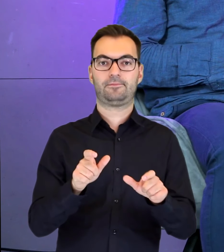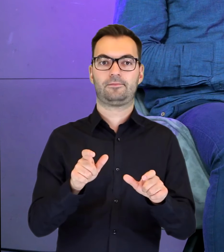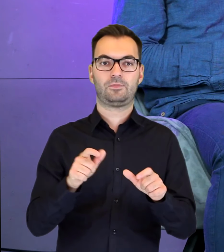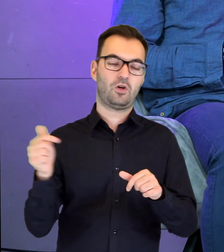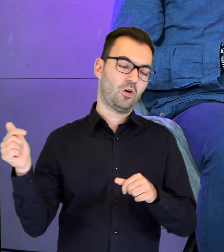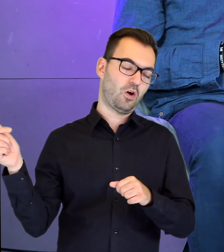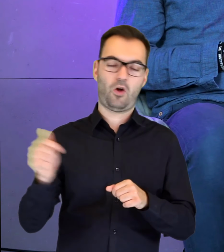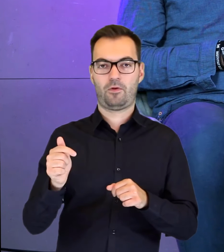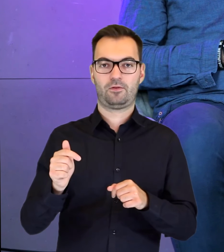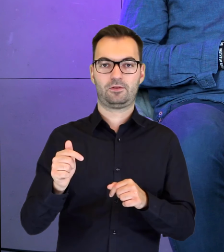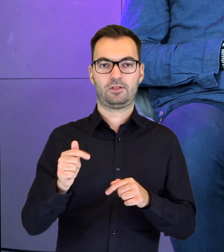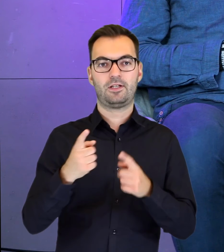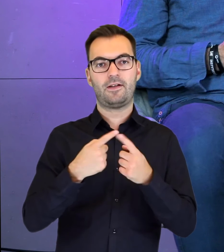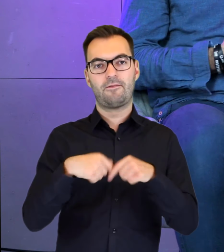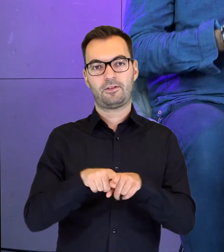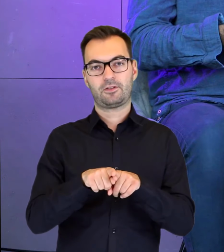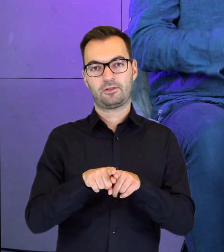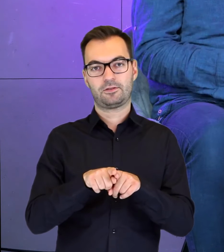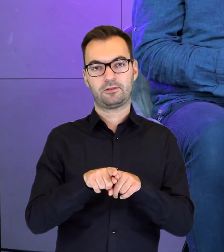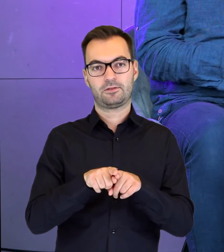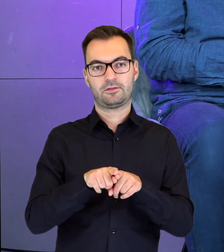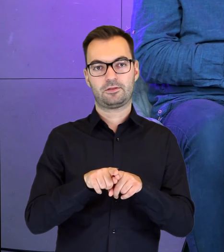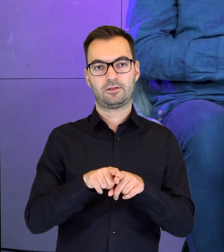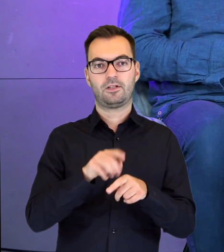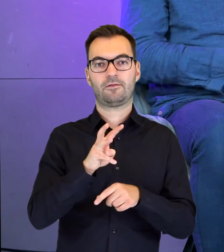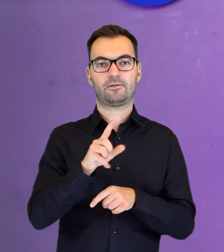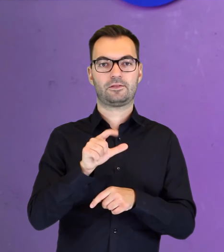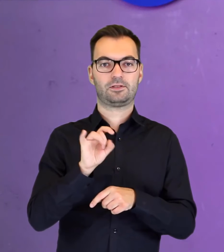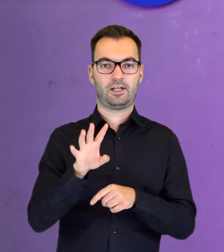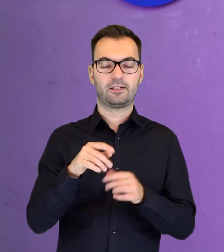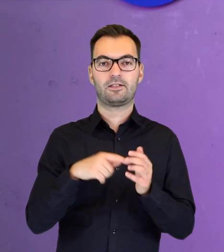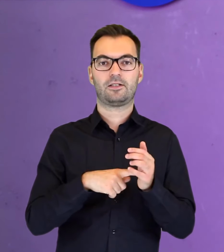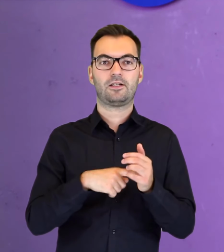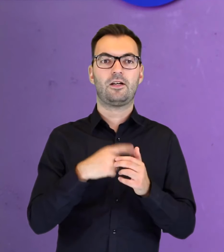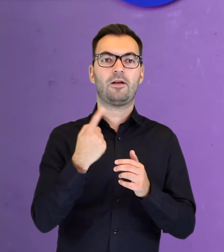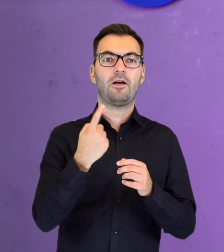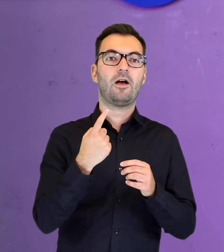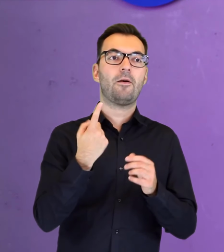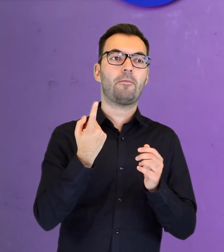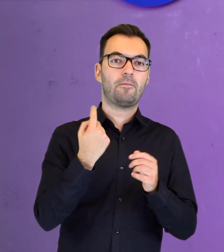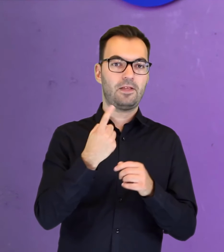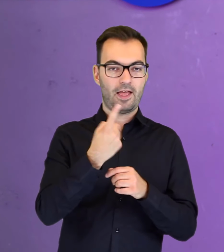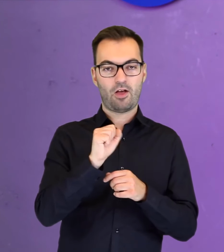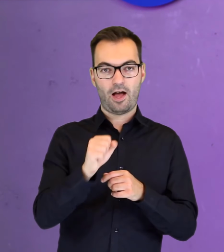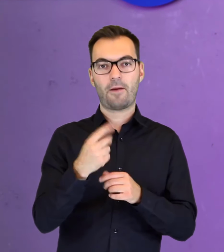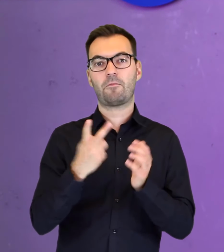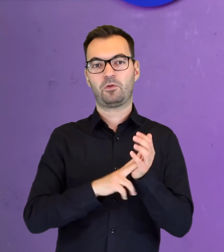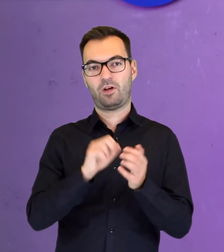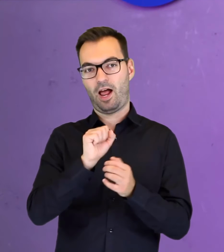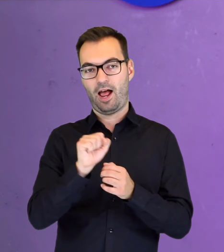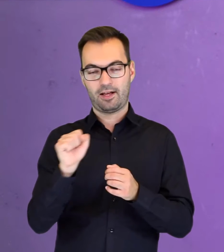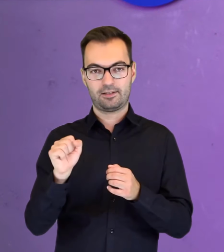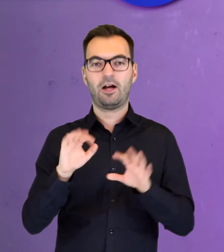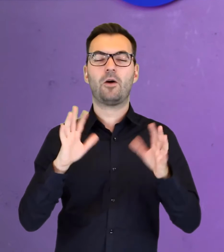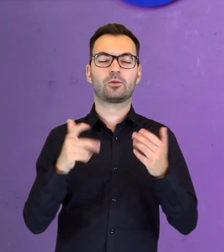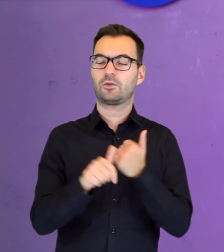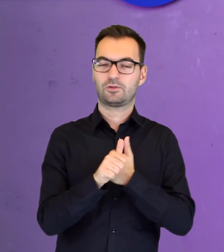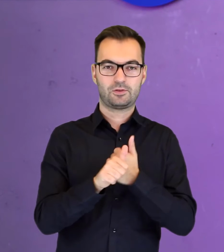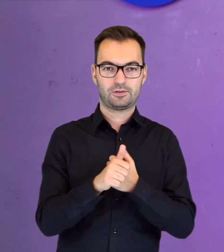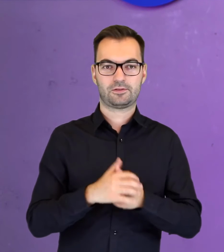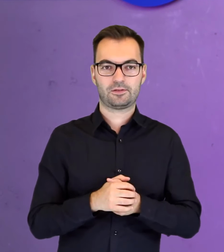2019 roku to ja mówię o tym który nakłada obowiązek spełnienia w caga na poziomie